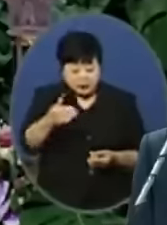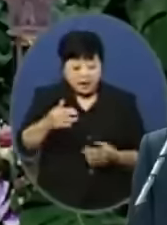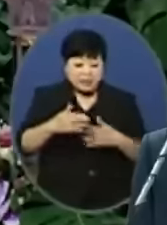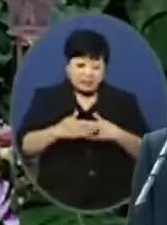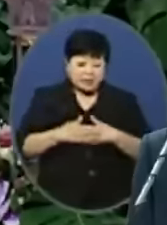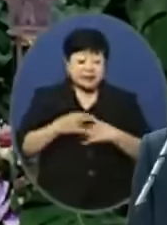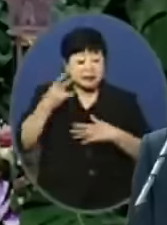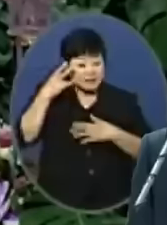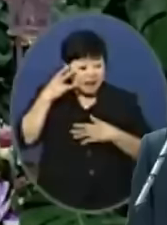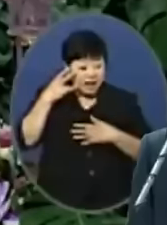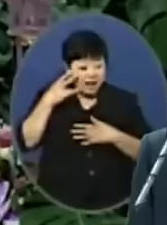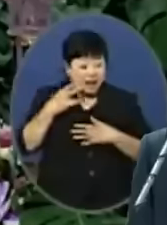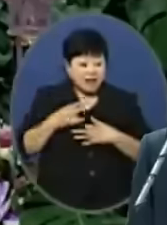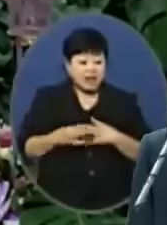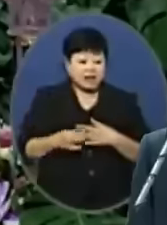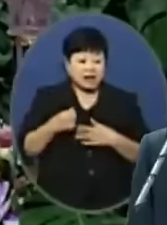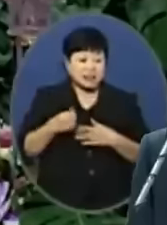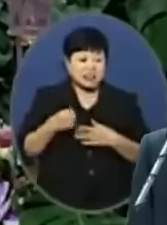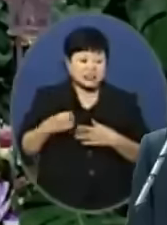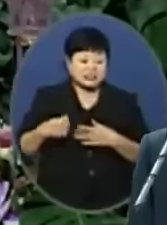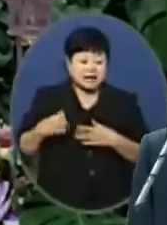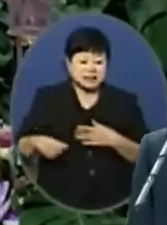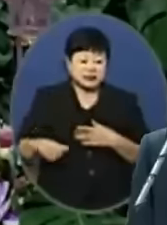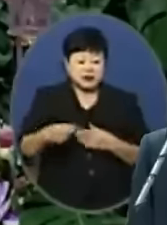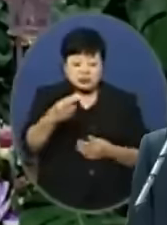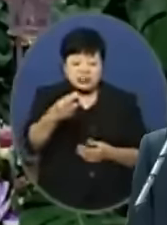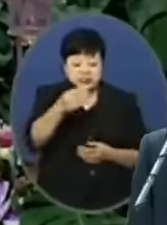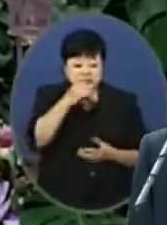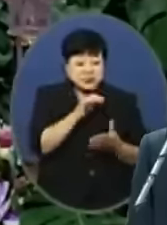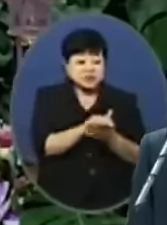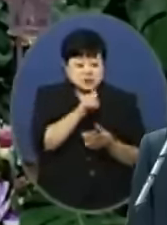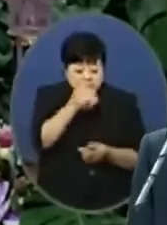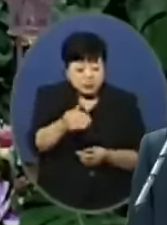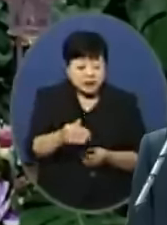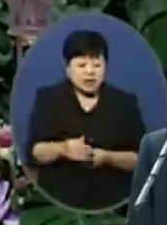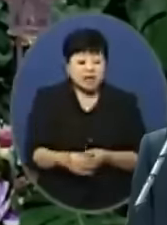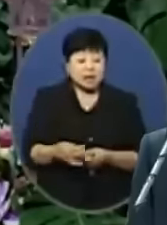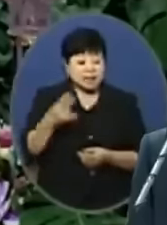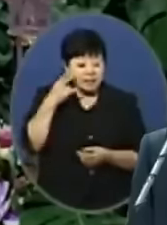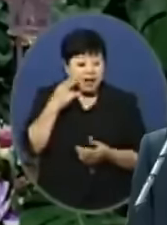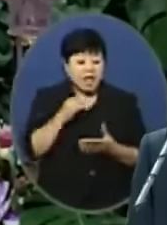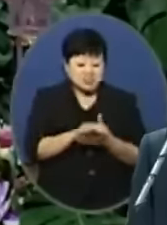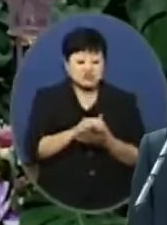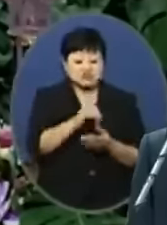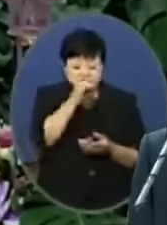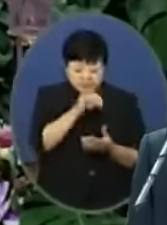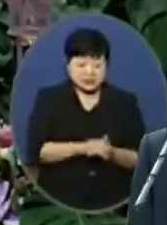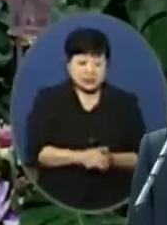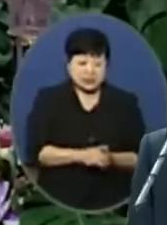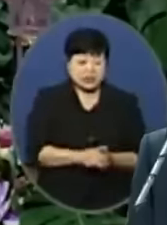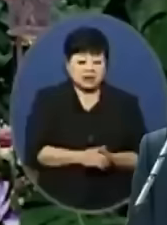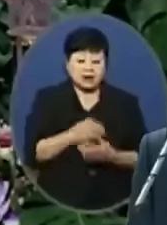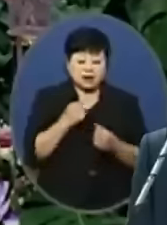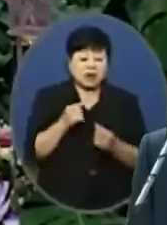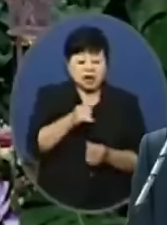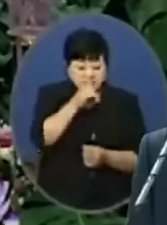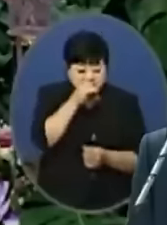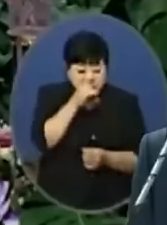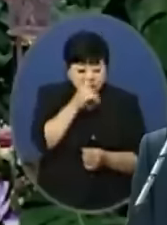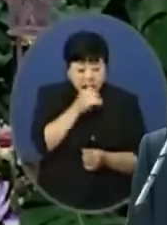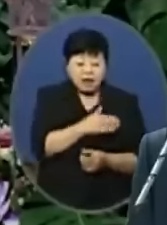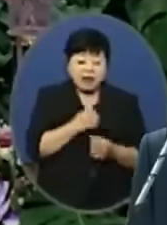있습니까? 네, 셋 있습니다. 그럼 친구는 있습니까? 예, 몇 명 있습니다. 그럼 건강은